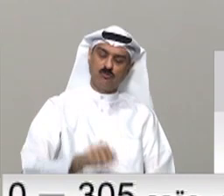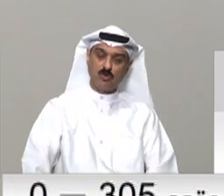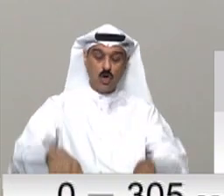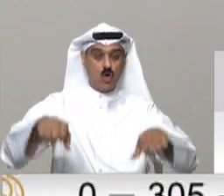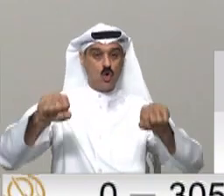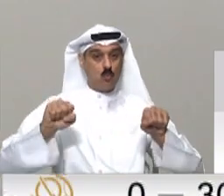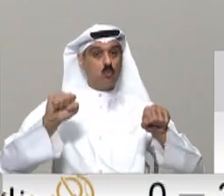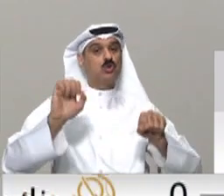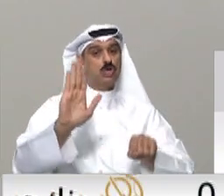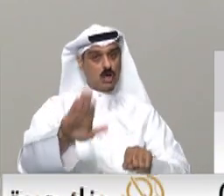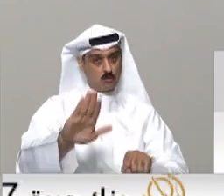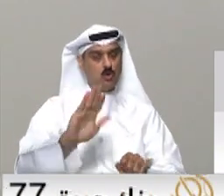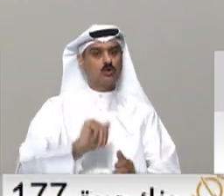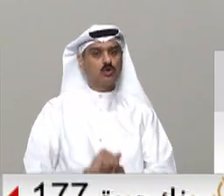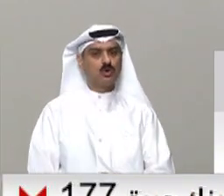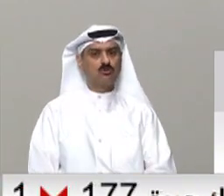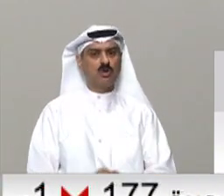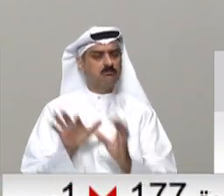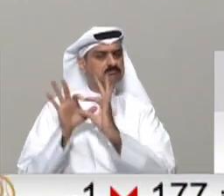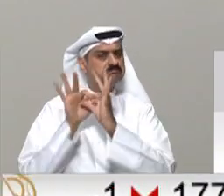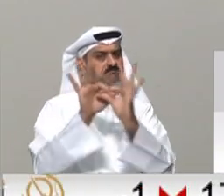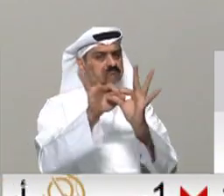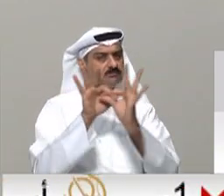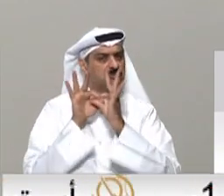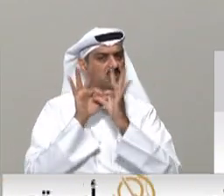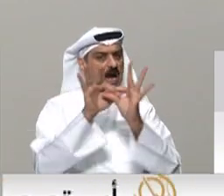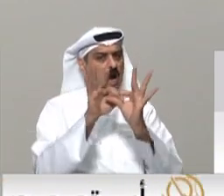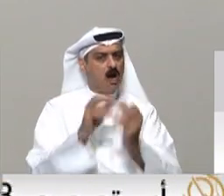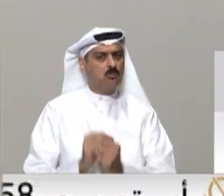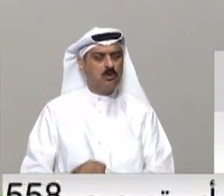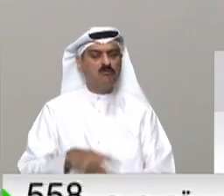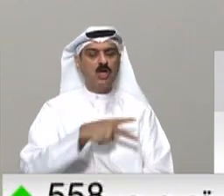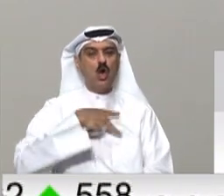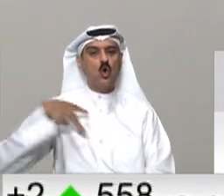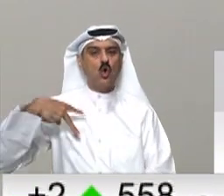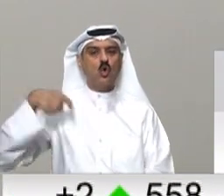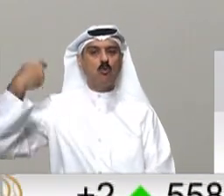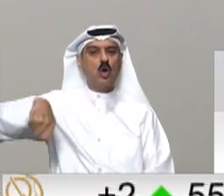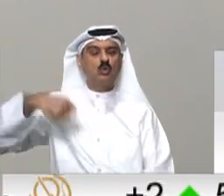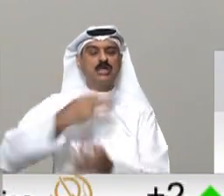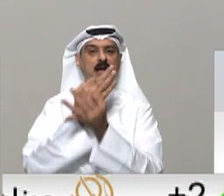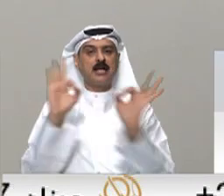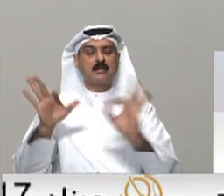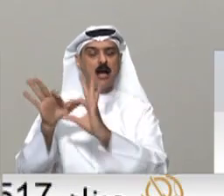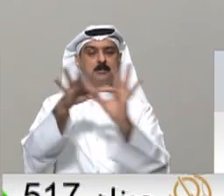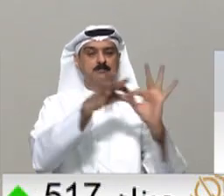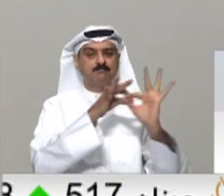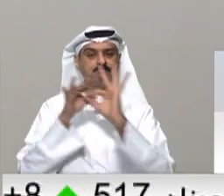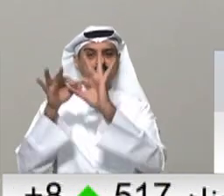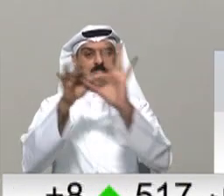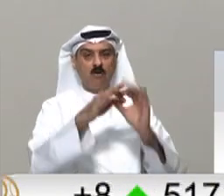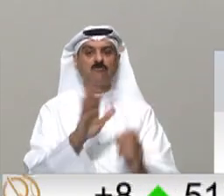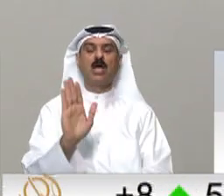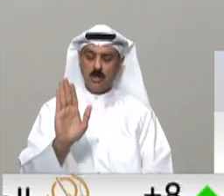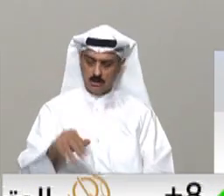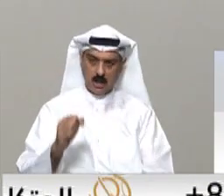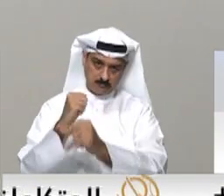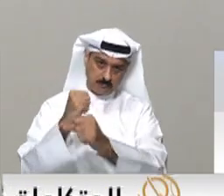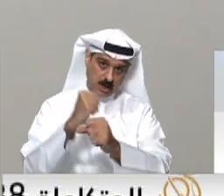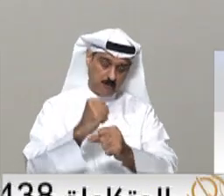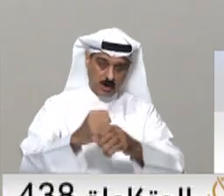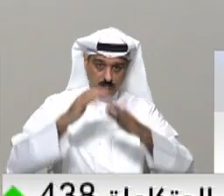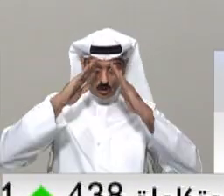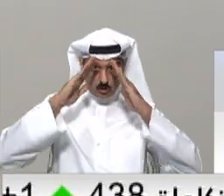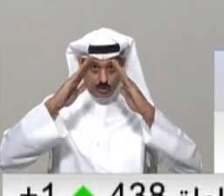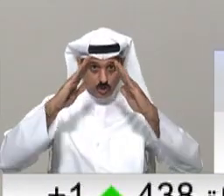والنقل البري، وفي تعاون مشترك ما بيننا وما بين الإدارات الأخرى بجهود يشكر عليها الجميع، ما ننسى أحد فيهم، الإدارة